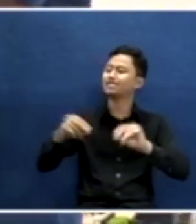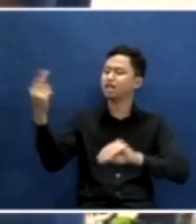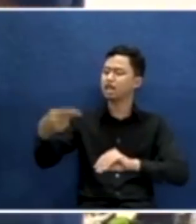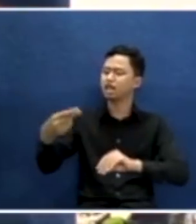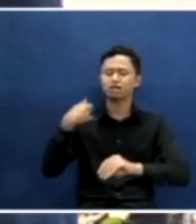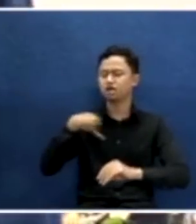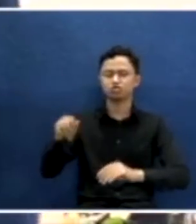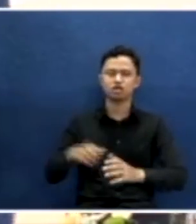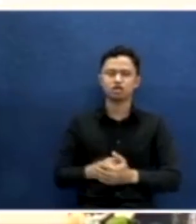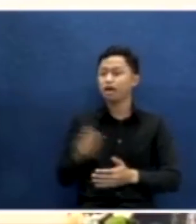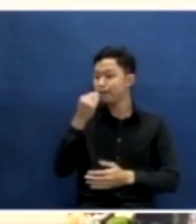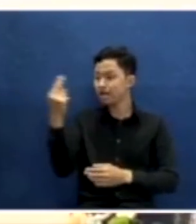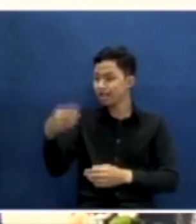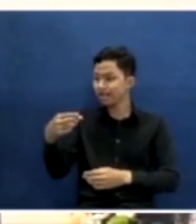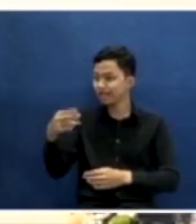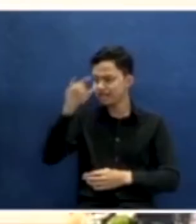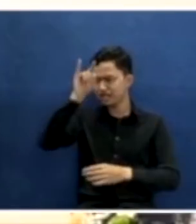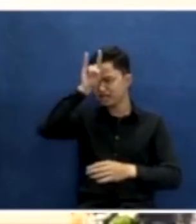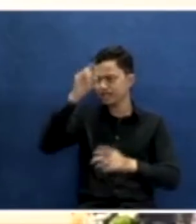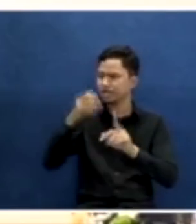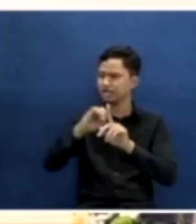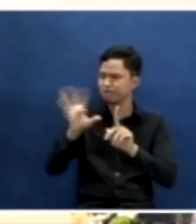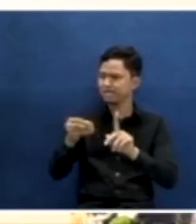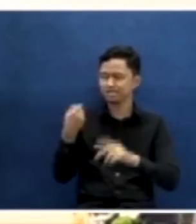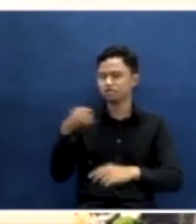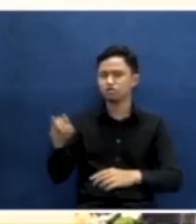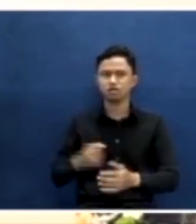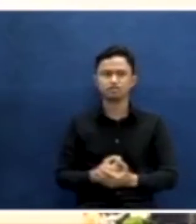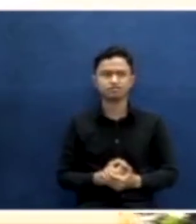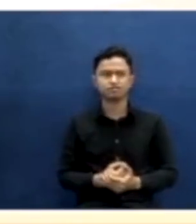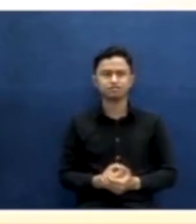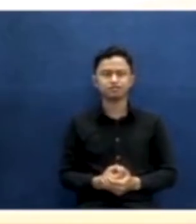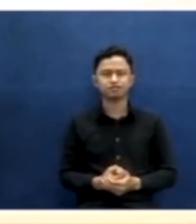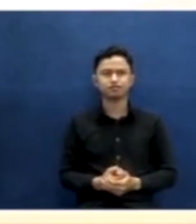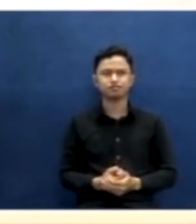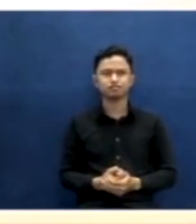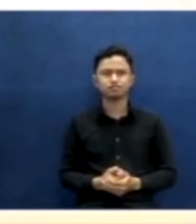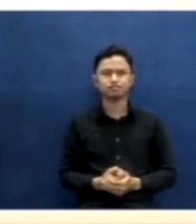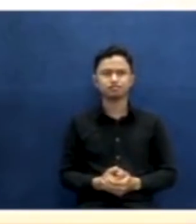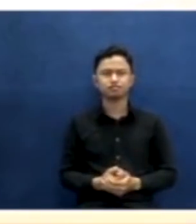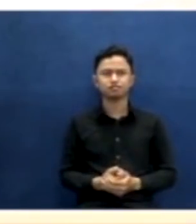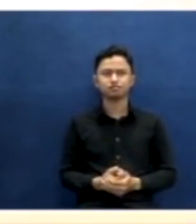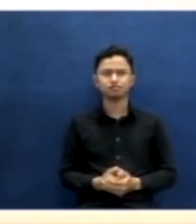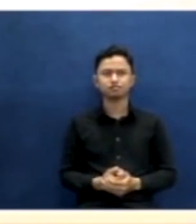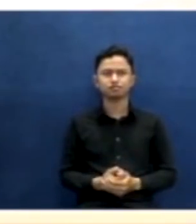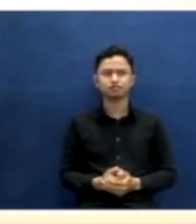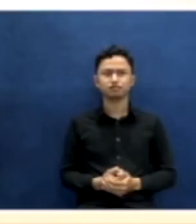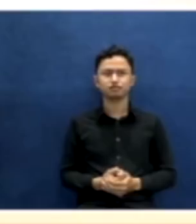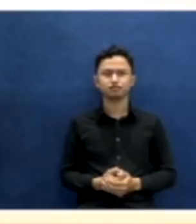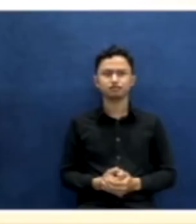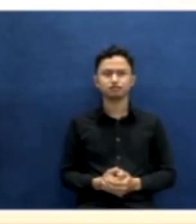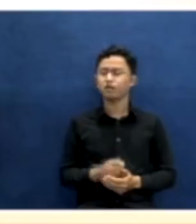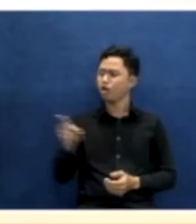profesi kita dan makanan kita supaya tersengat supaya mendapatkan yang hoq ketika mendapatkan yang haram mereka tahu yang